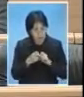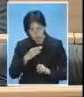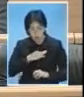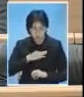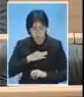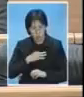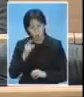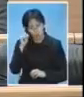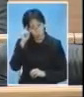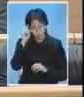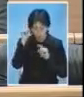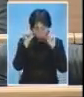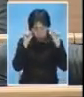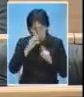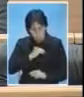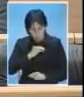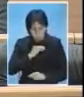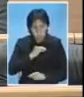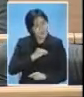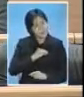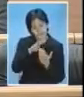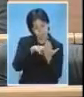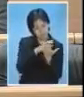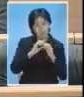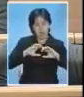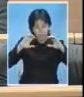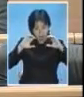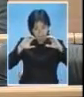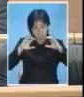ความหวาดระแวงต่อนโยบายของรัฐบาลภาย